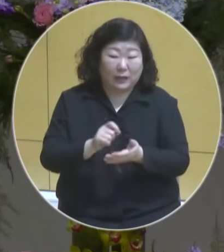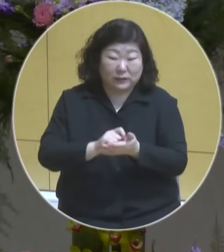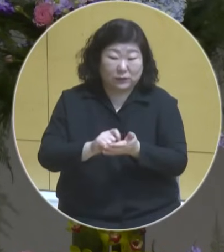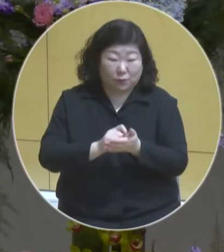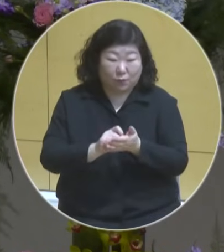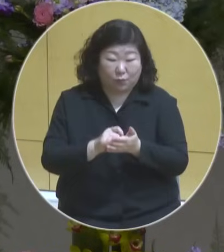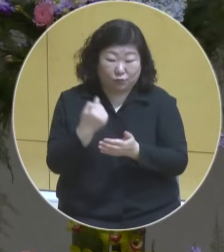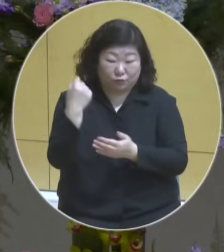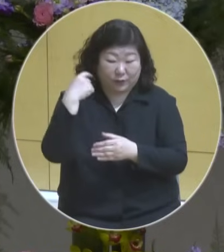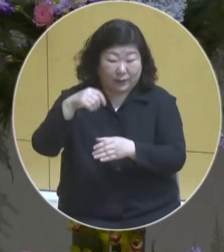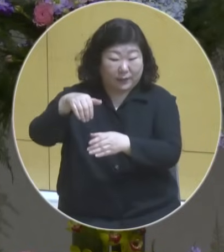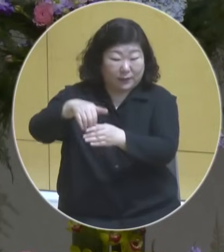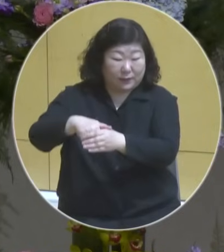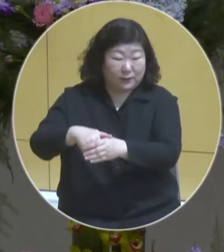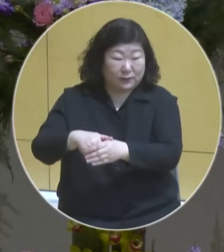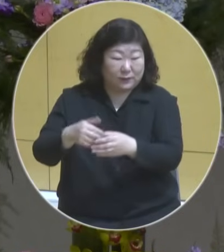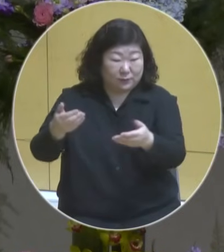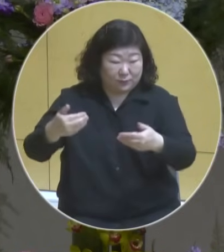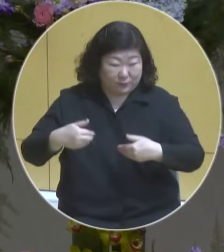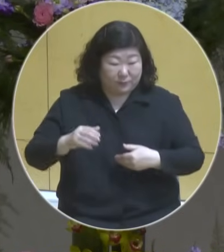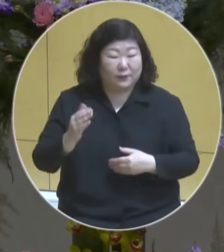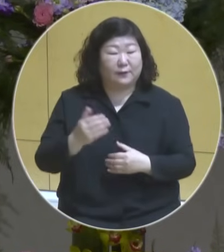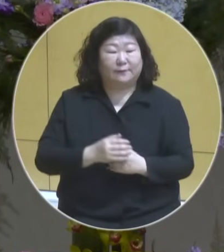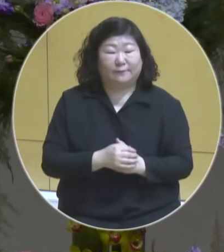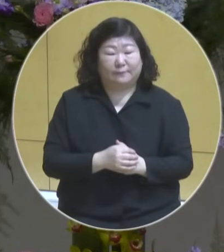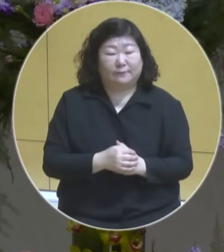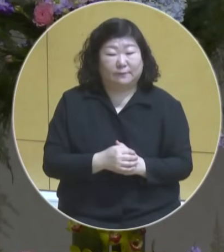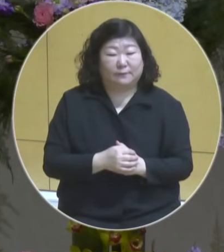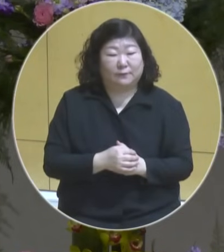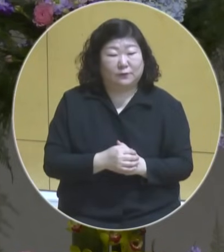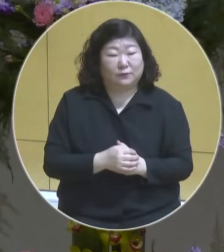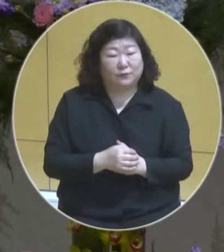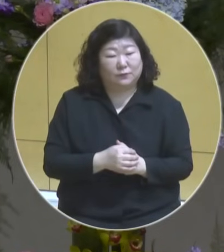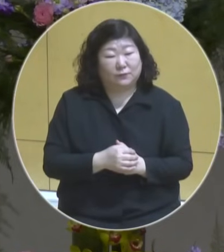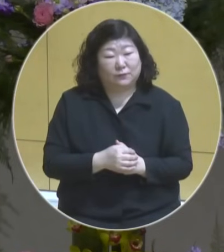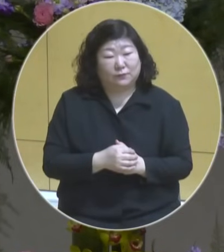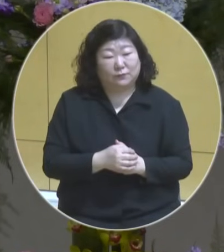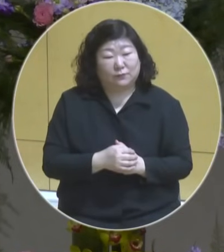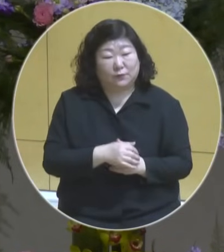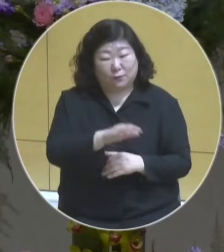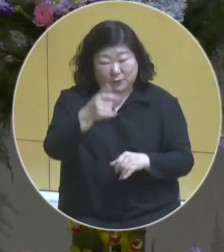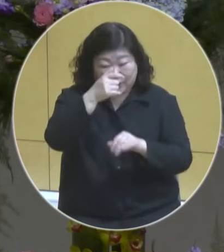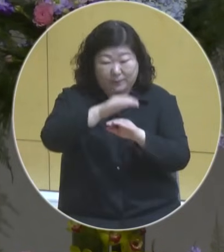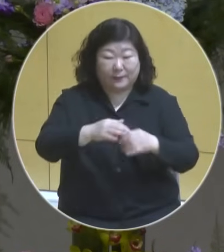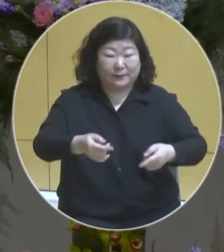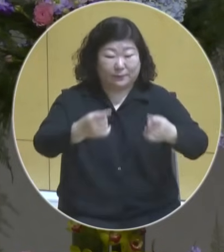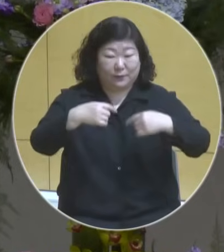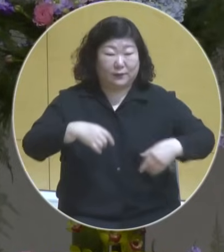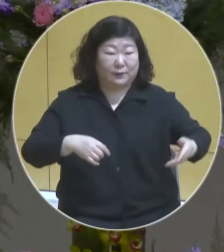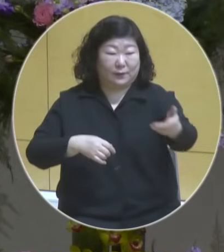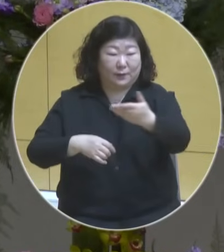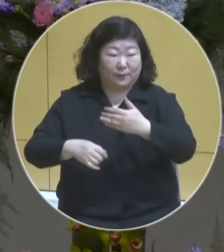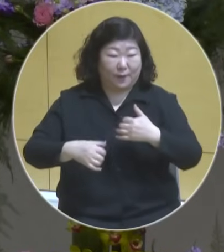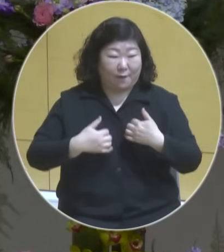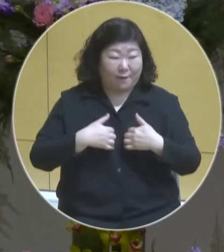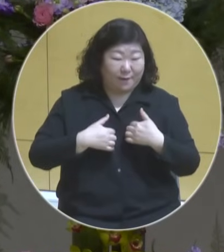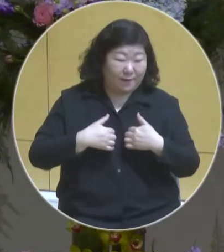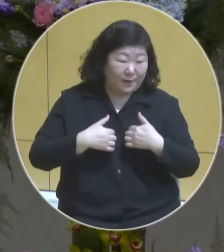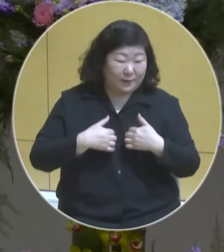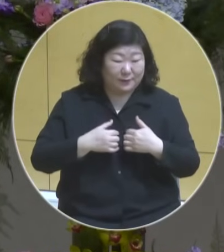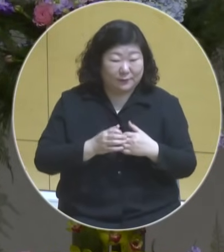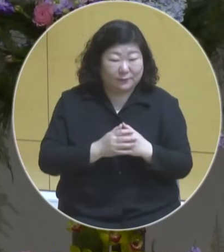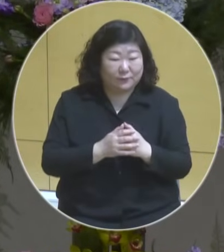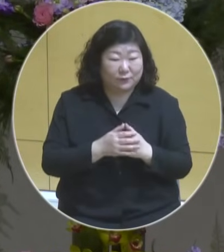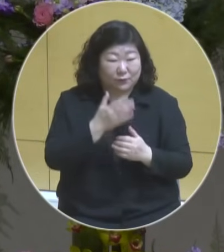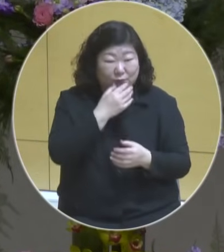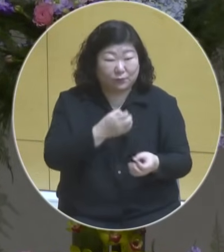나갈 때 저 뒤에내어 주시면 저희들이 그렇게 기록하겠습니다 우리 오늘 예배 오신 여러분들을 환영하고 축복합니다